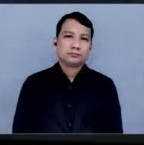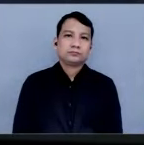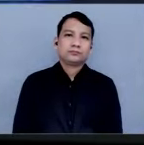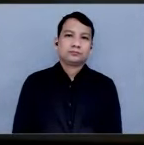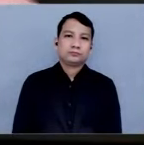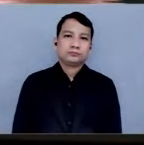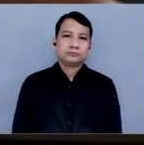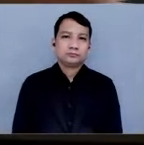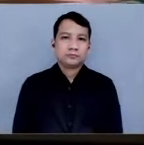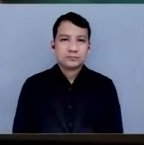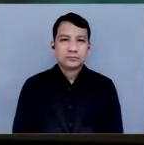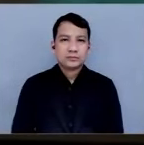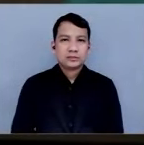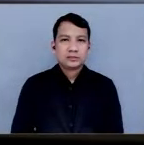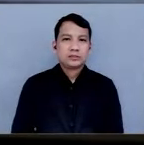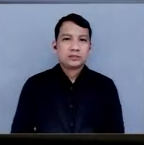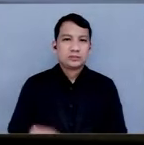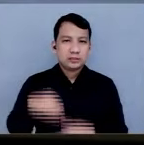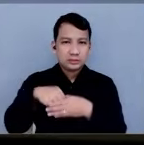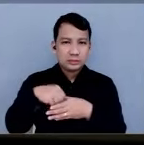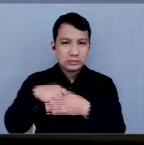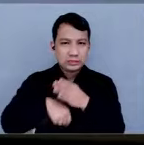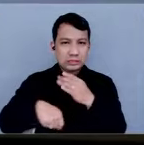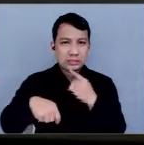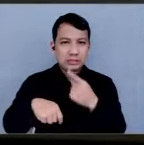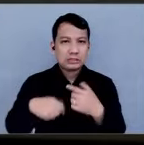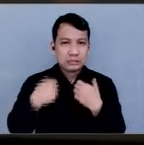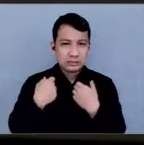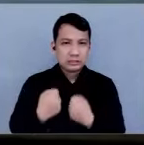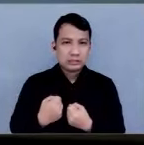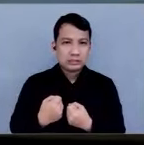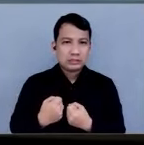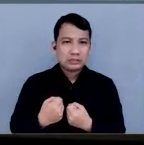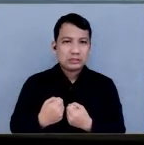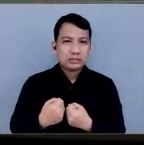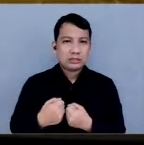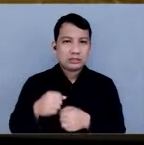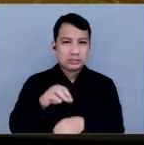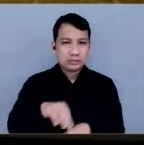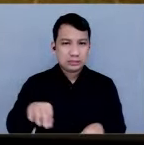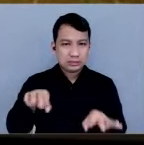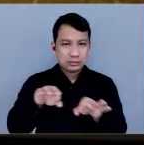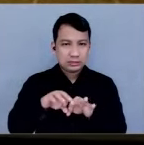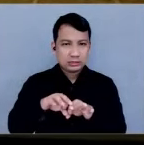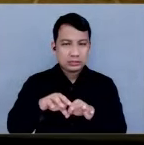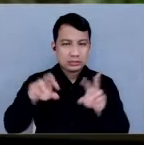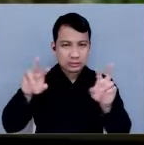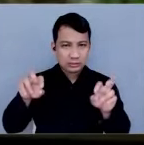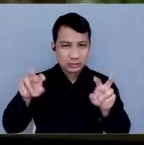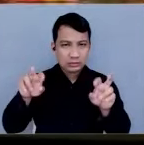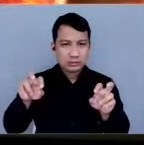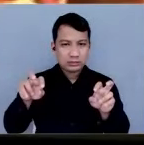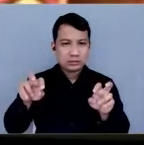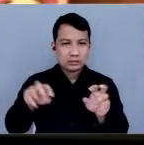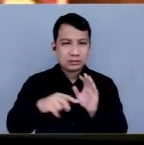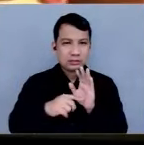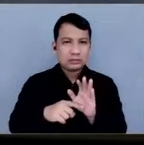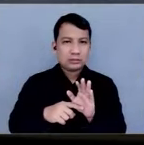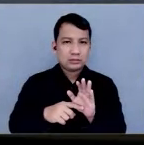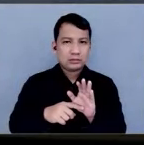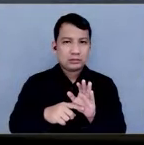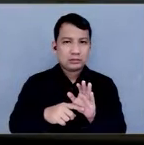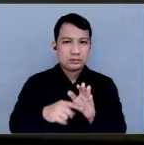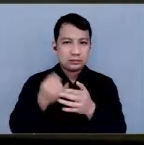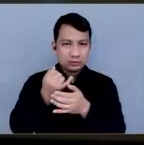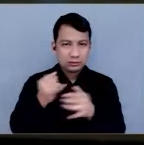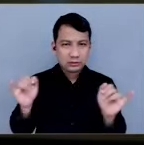loob lalim lakas yan ang pasabog na tema ng prestihiyosong independent Film Festival